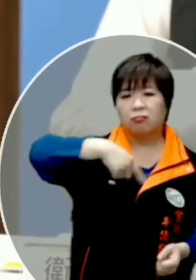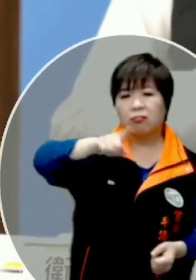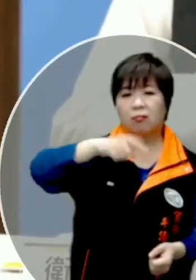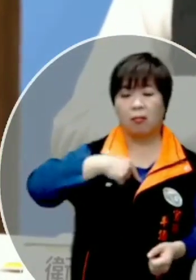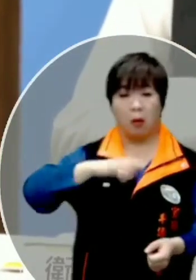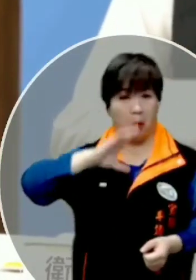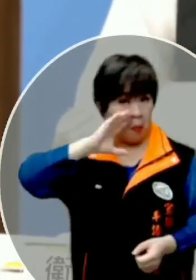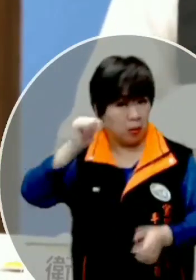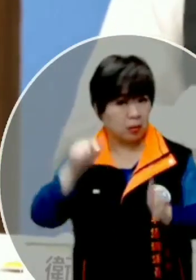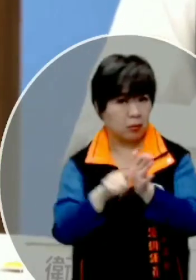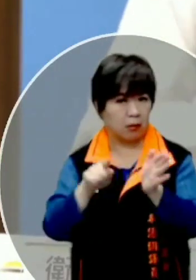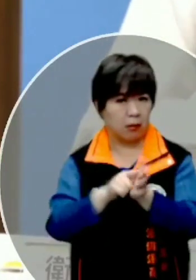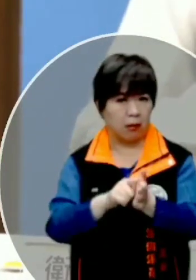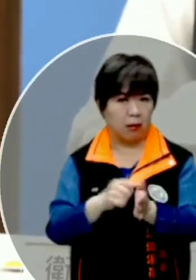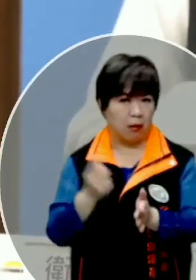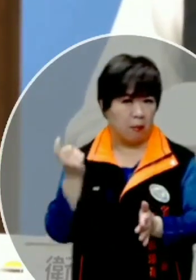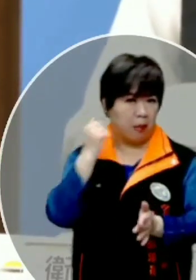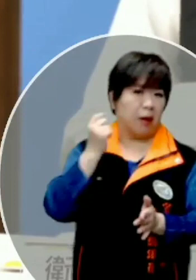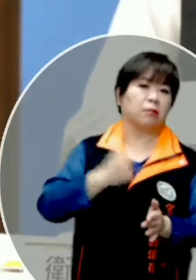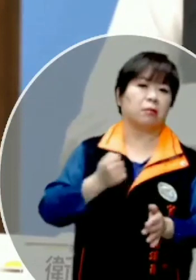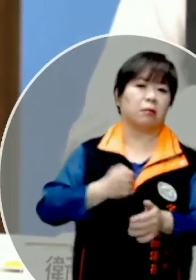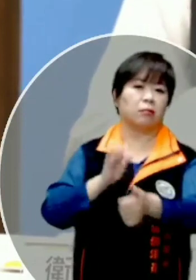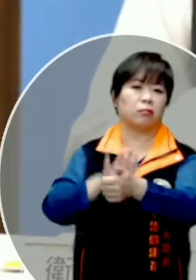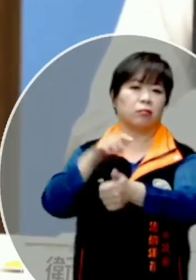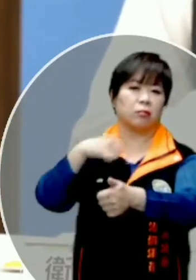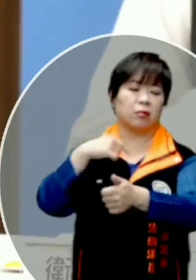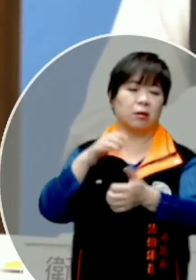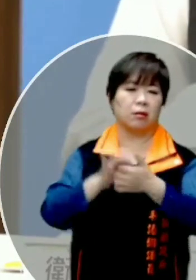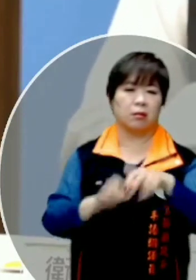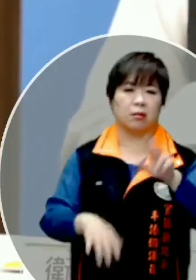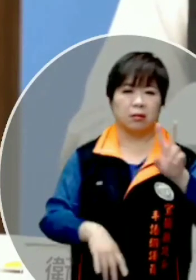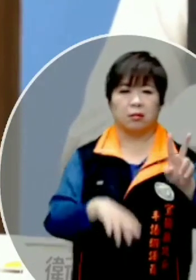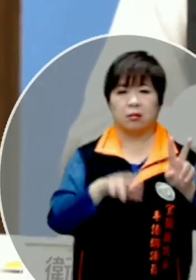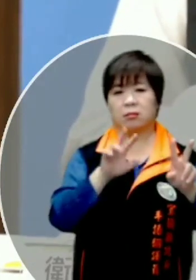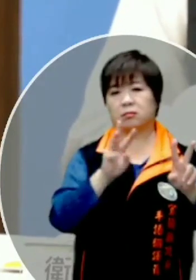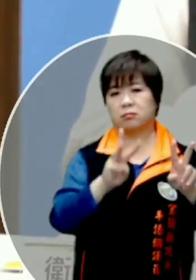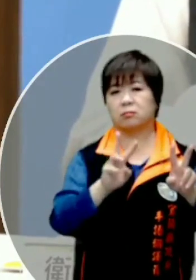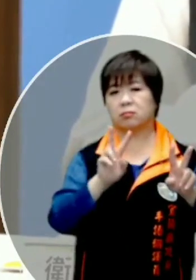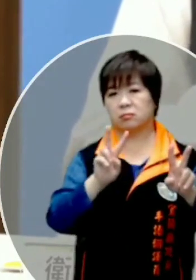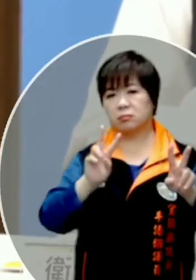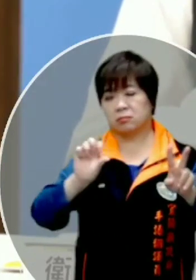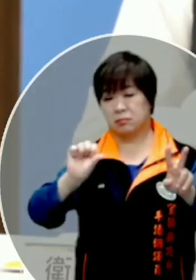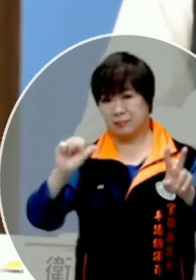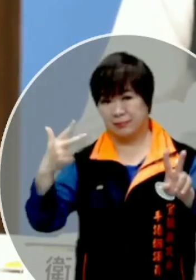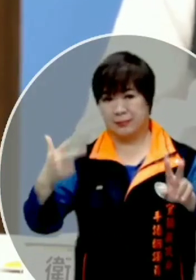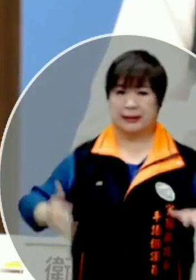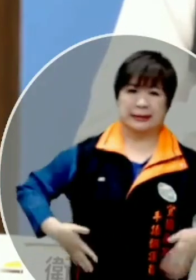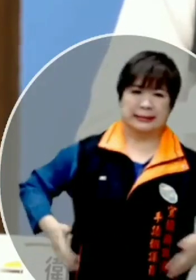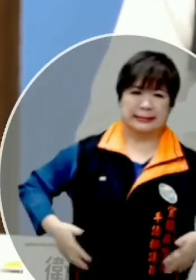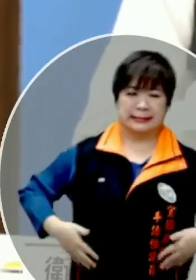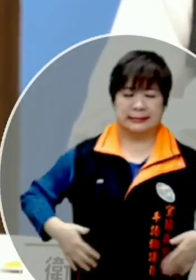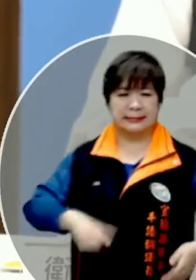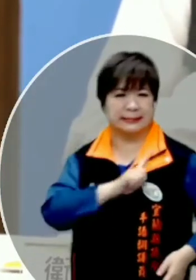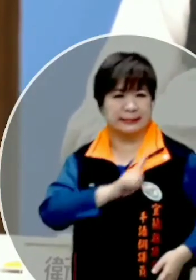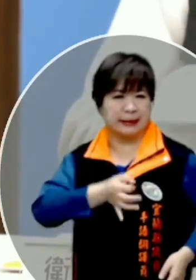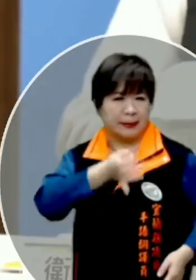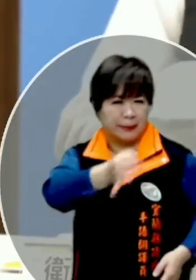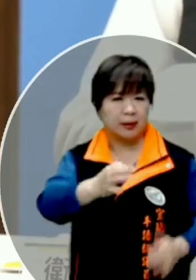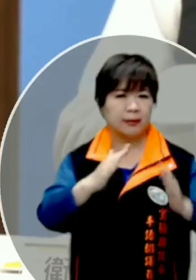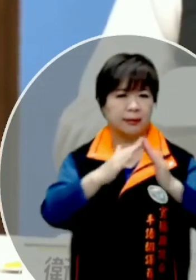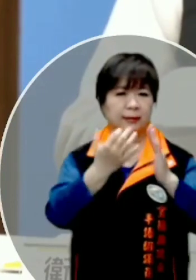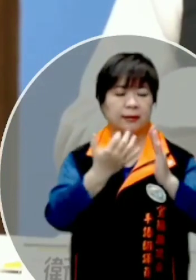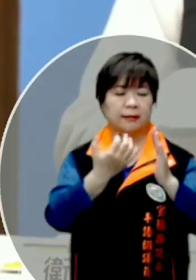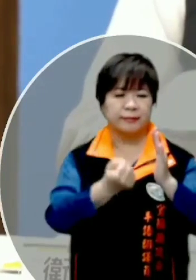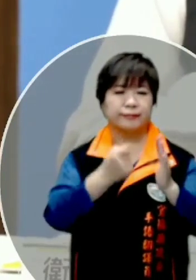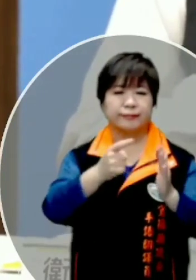个助教呢确诊，那被列为23275号，那他们也很紧张，就赶快去自己买居家快筛棒。同时，另外